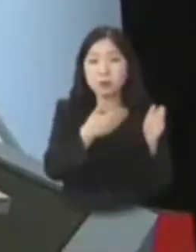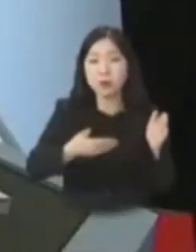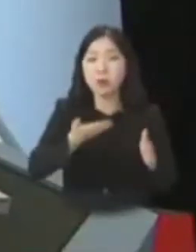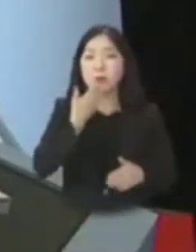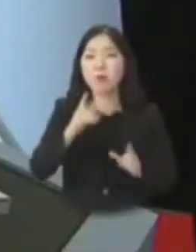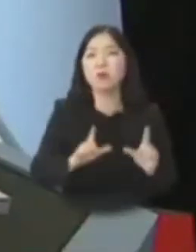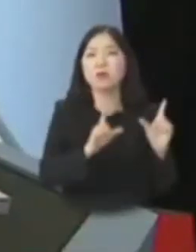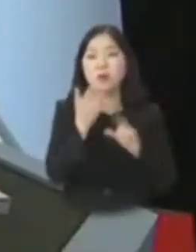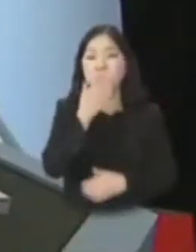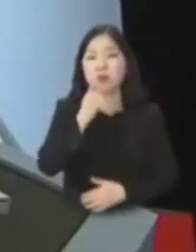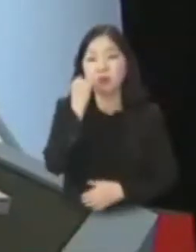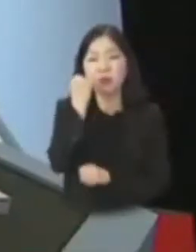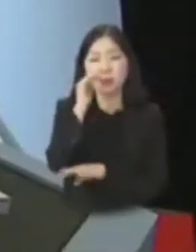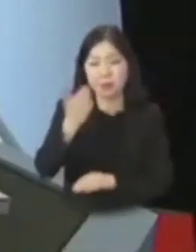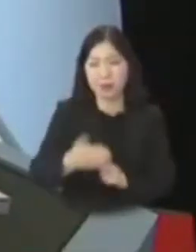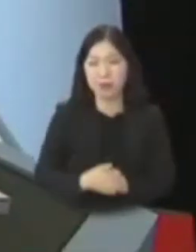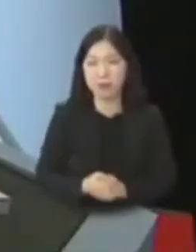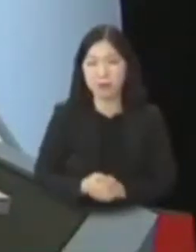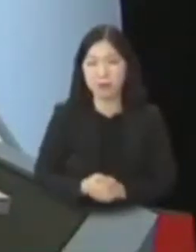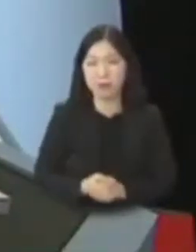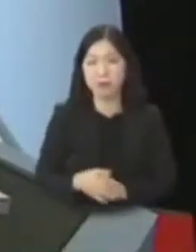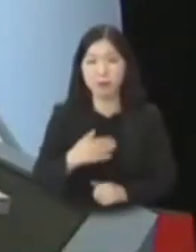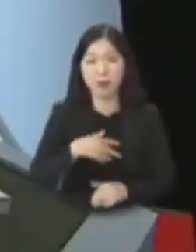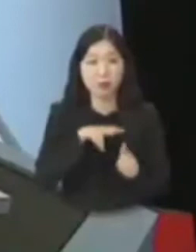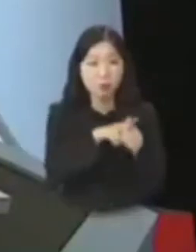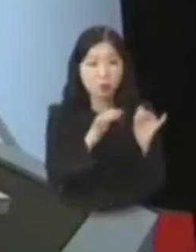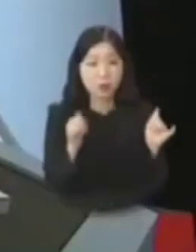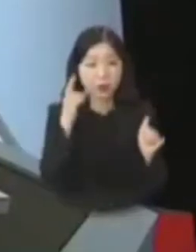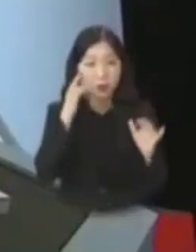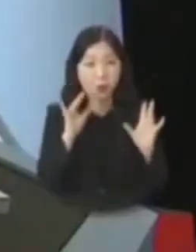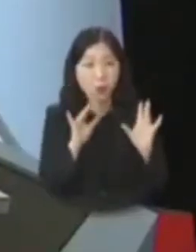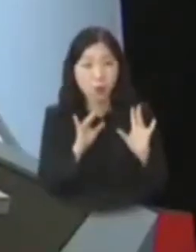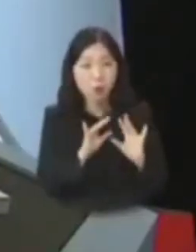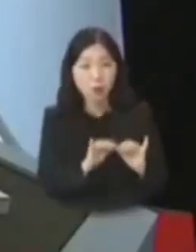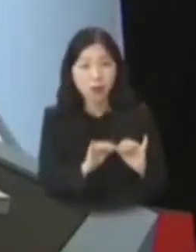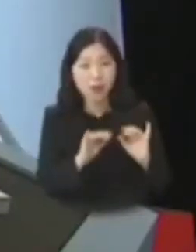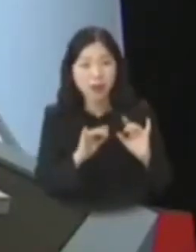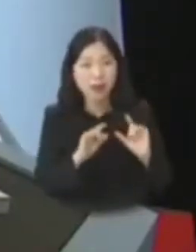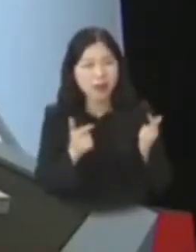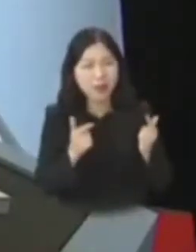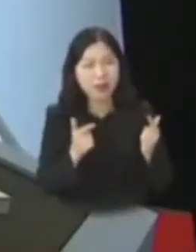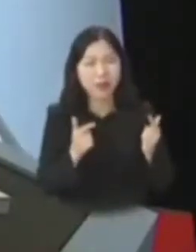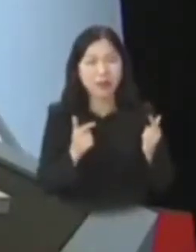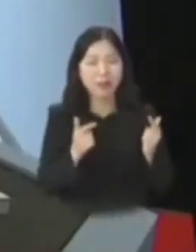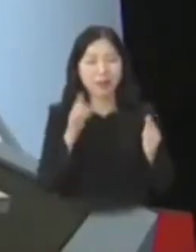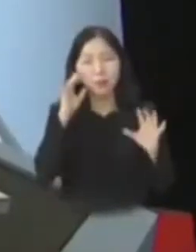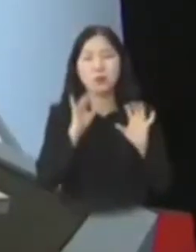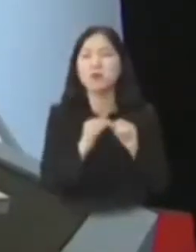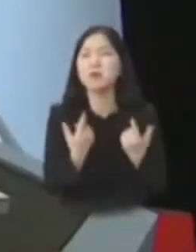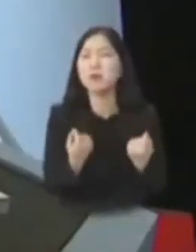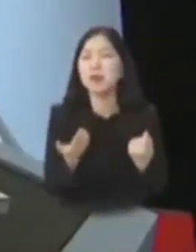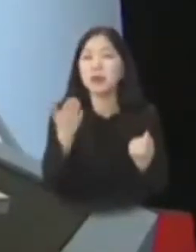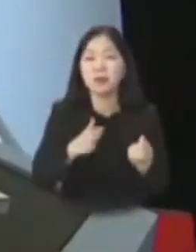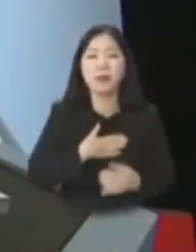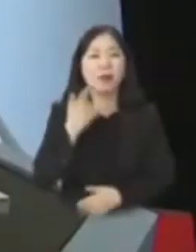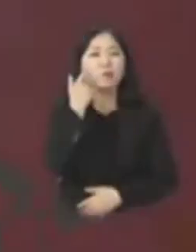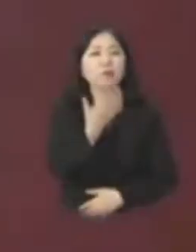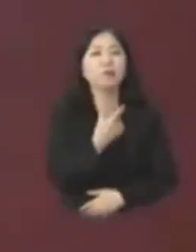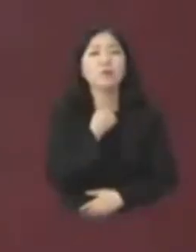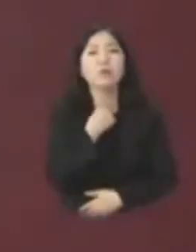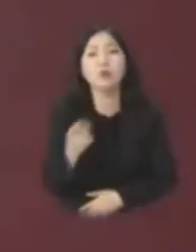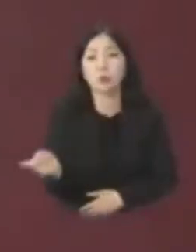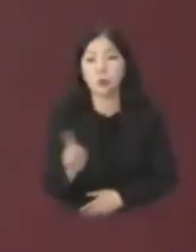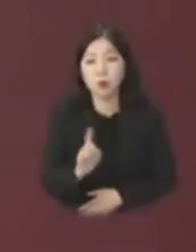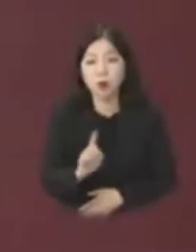있는 기반을 마련해 준 겁니다. 제가 후보님의 예. 의견에 동의하는 건 동의를 하지 않는 건 아닙니다. 예. 다만 제가 여쭙고 싶은 거는 지금